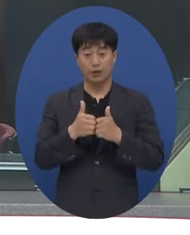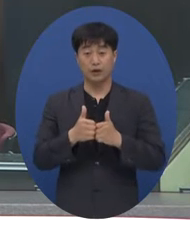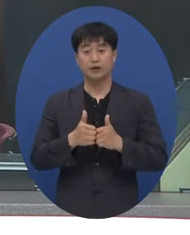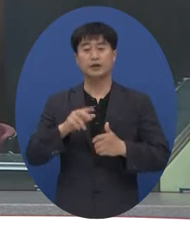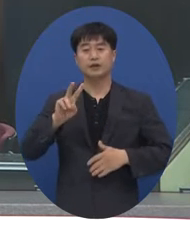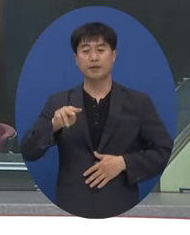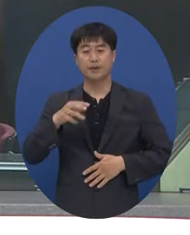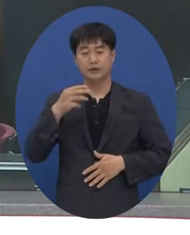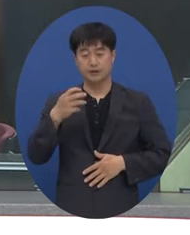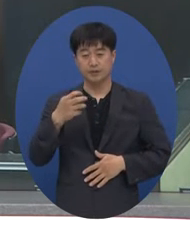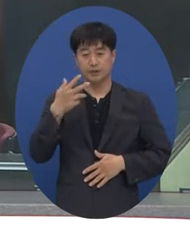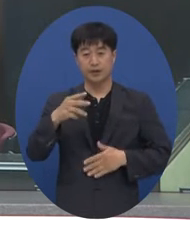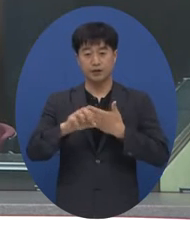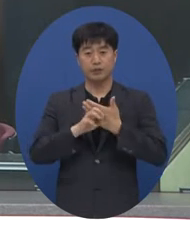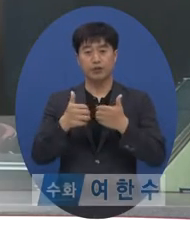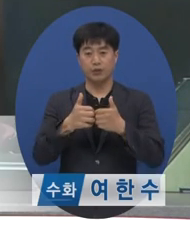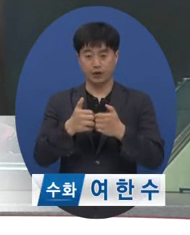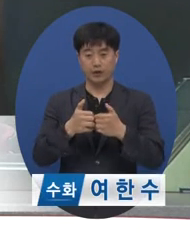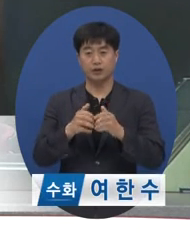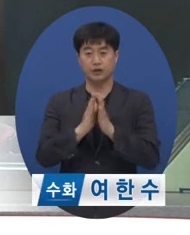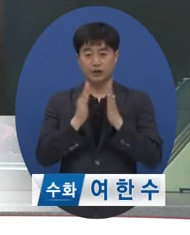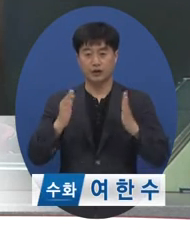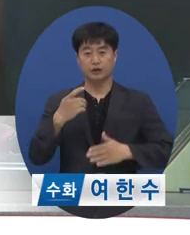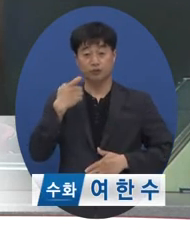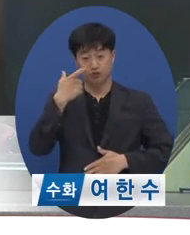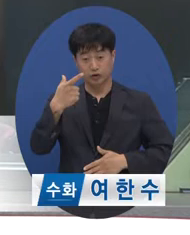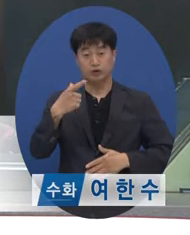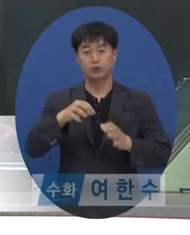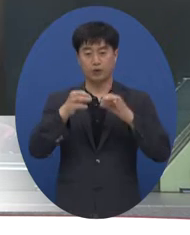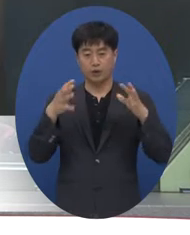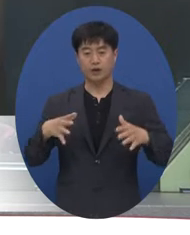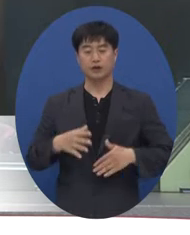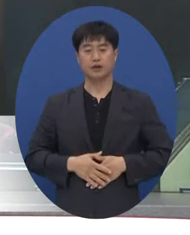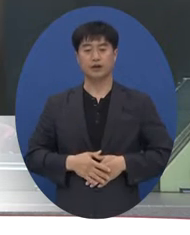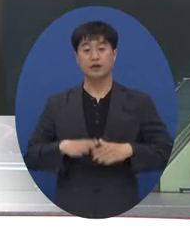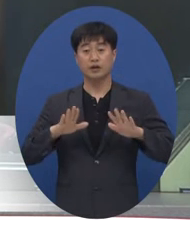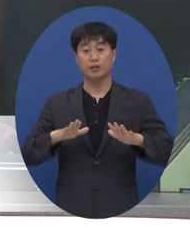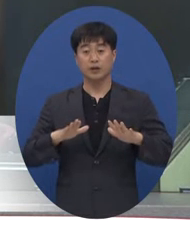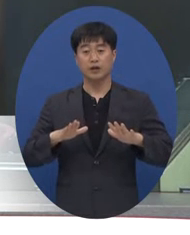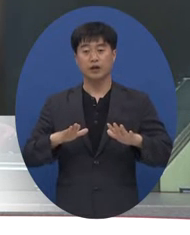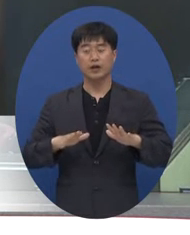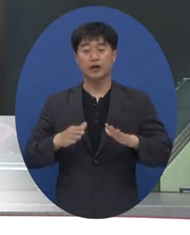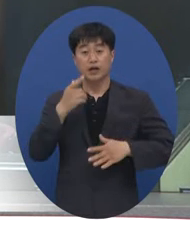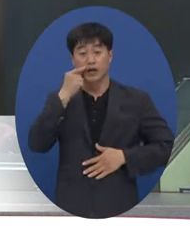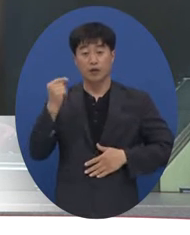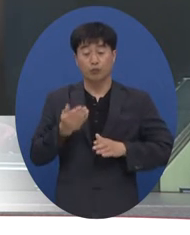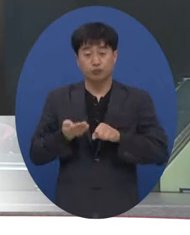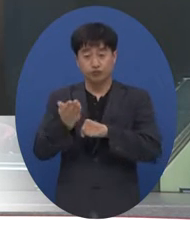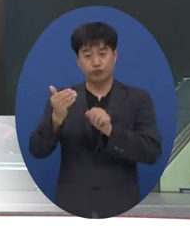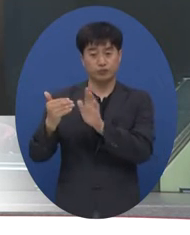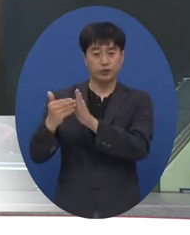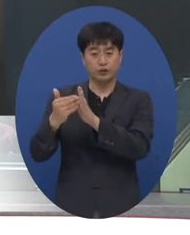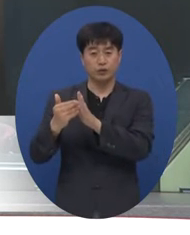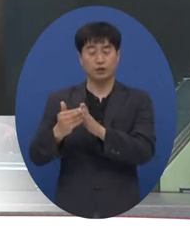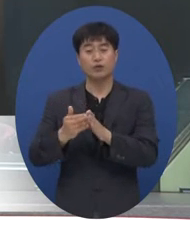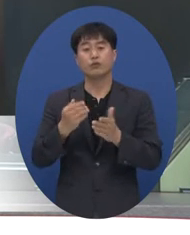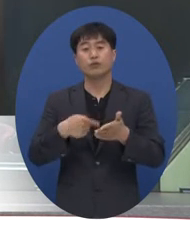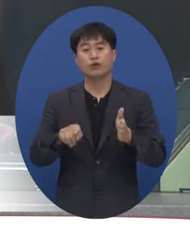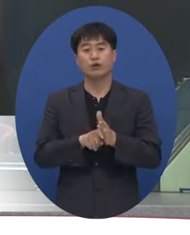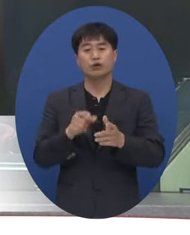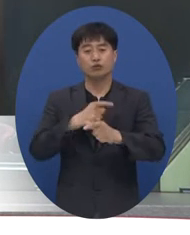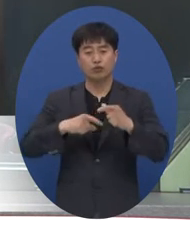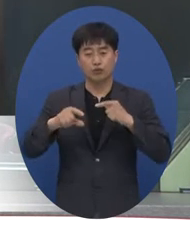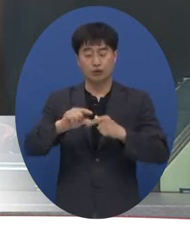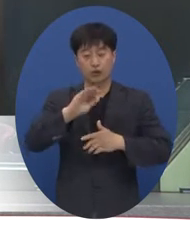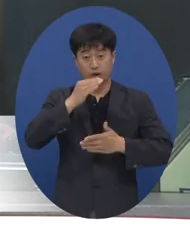경기도의회가 제338회 임시회를 열고 16일간 일정을 시작했습니다. 이번 회기에선 일본 수출 규제에 대응하기 위한 추가 경정